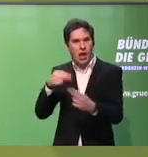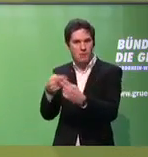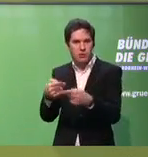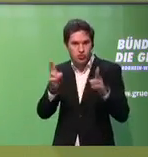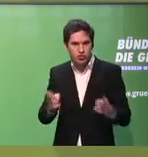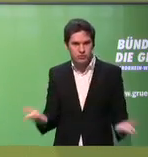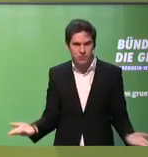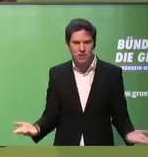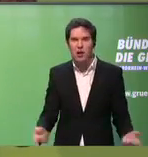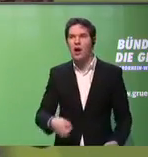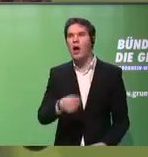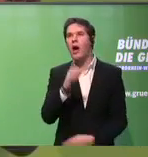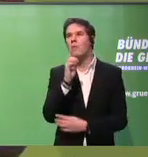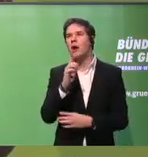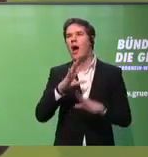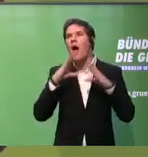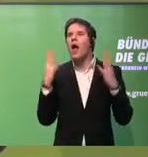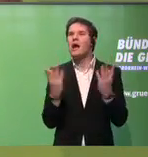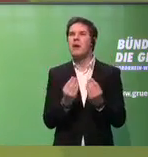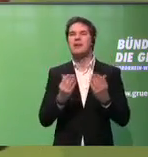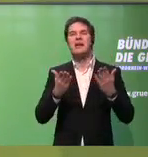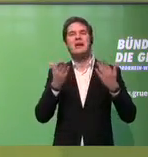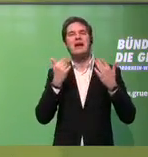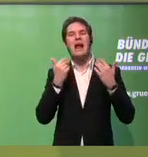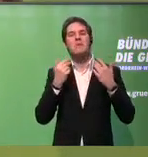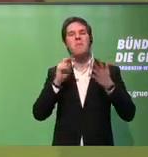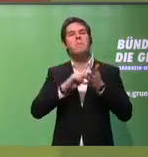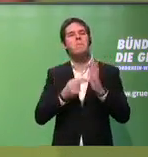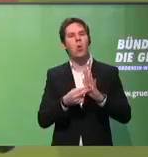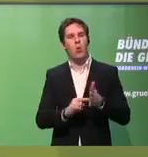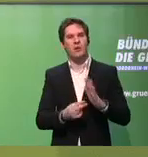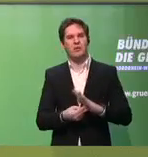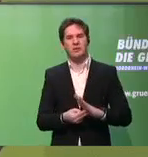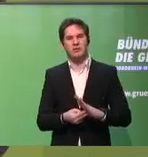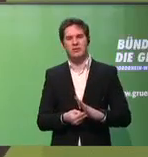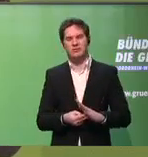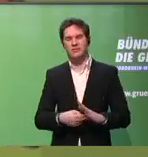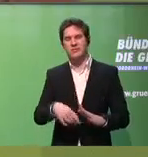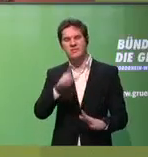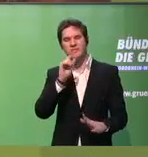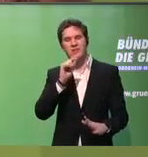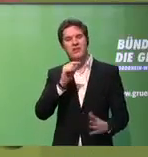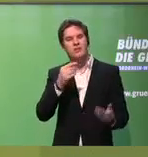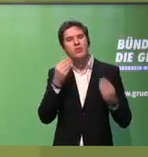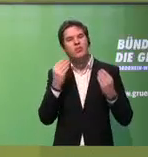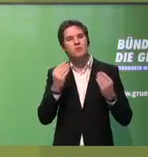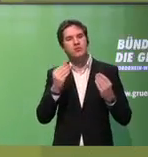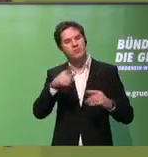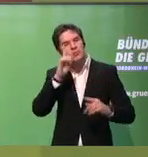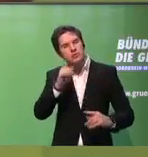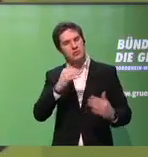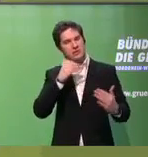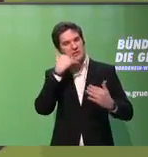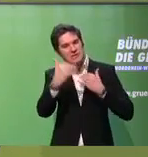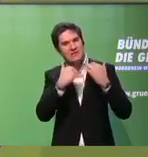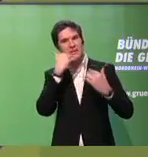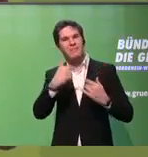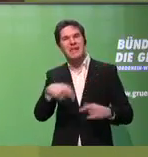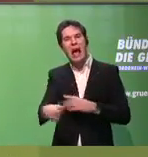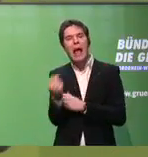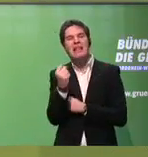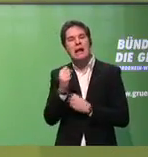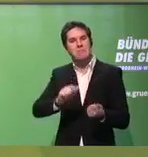Klimapolitik als eine Erzählung der Chancen durch Energiewende, der Chancen